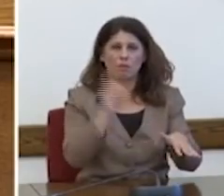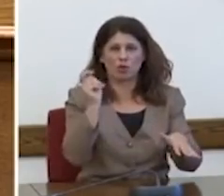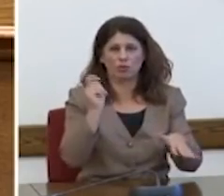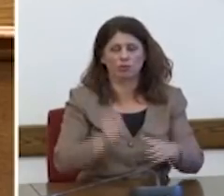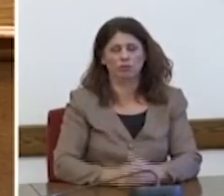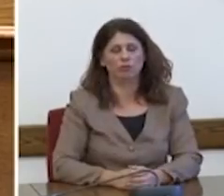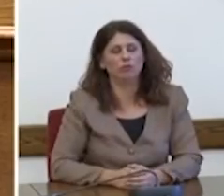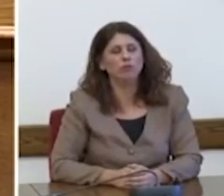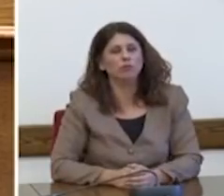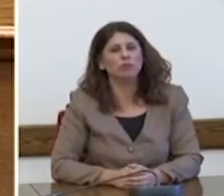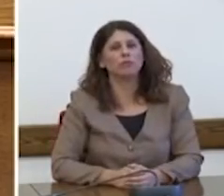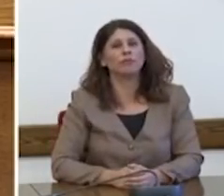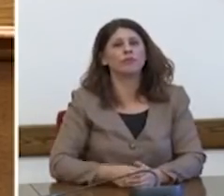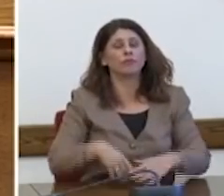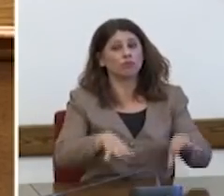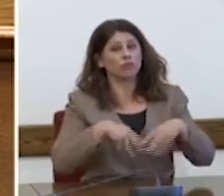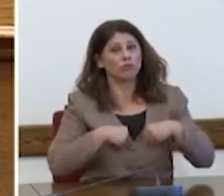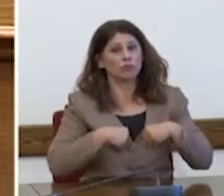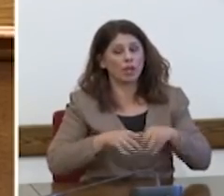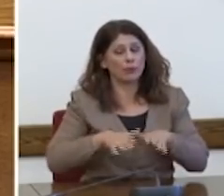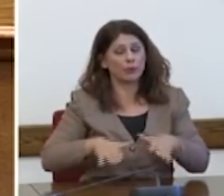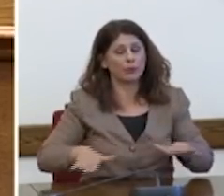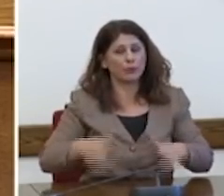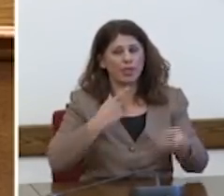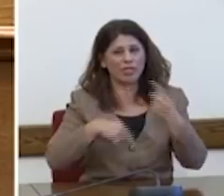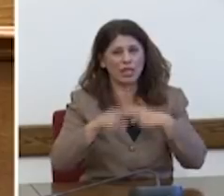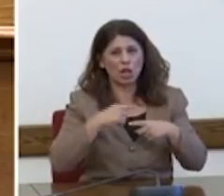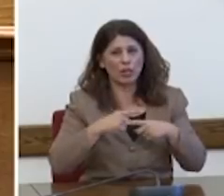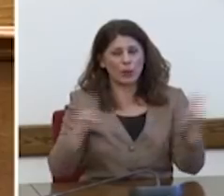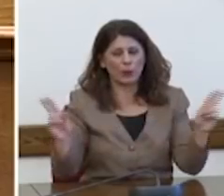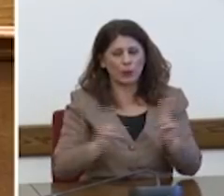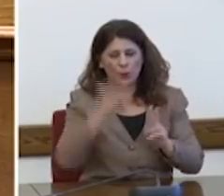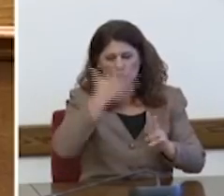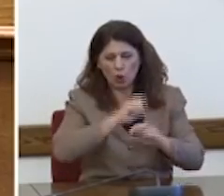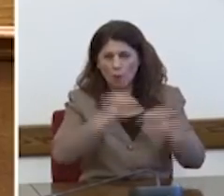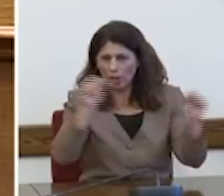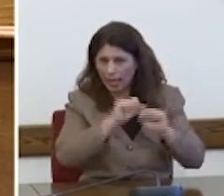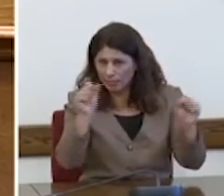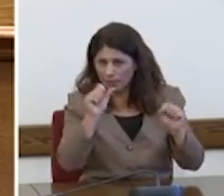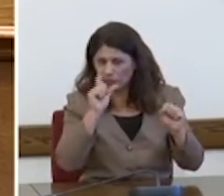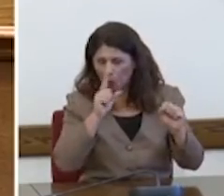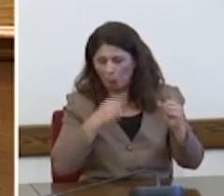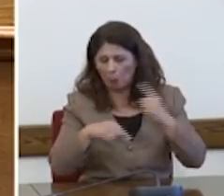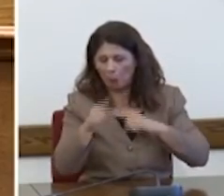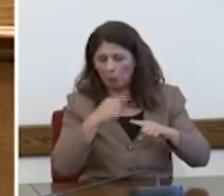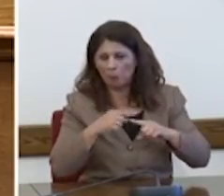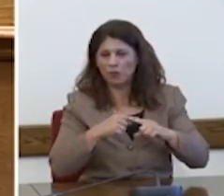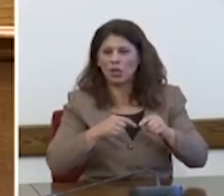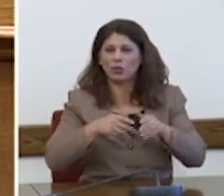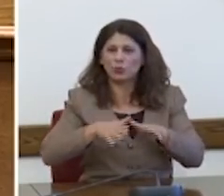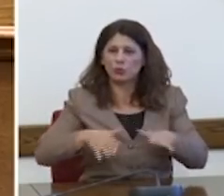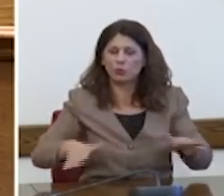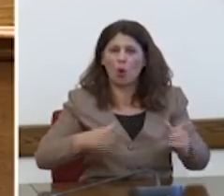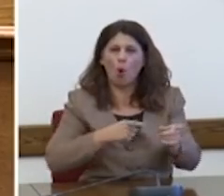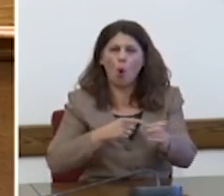Υιοθετεί όλα τα ιμπεριαλιστικά προσχήματα περί καταπολέμησης της τρομοκρατίας, τη διάδοση όπλων μαζικής καταστροφής,